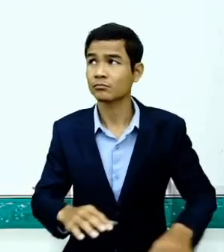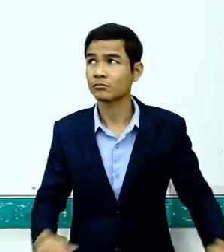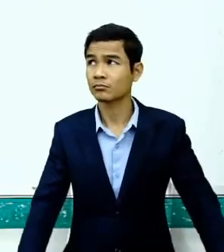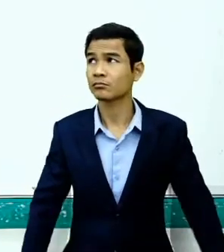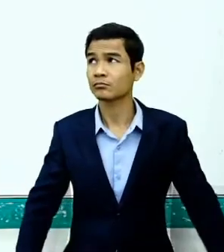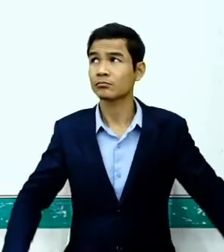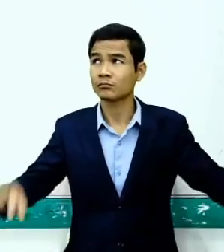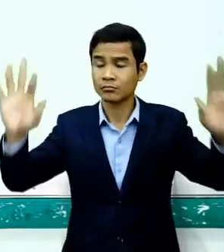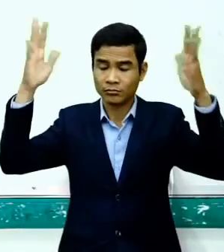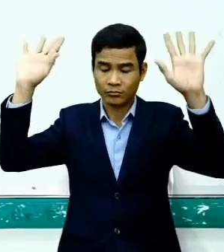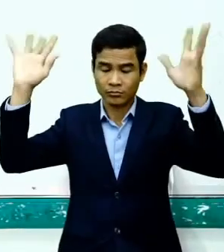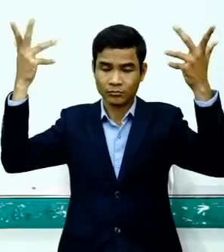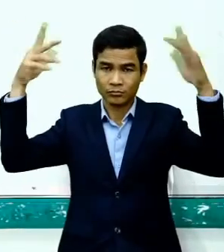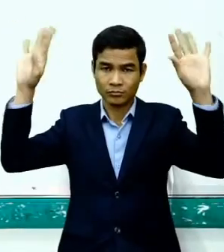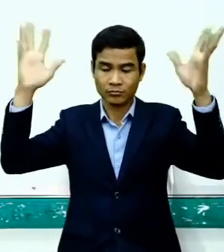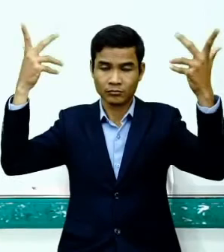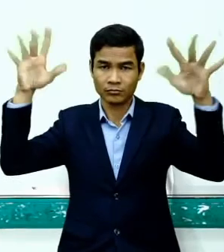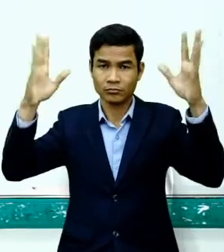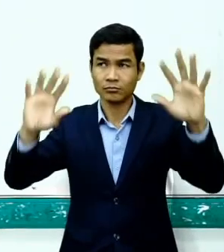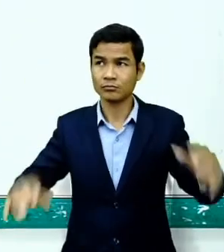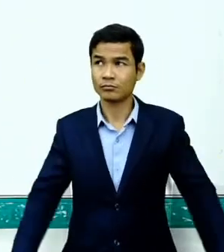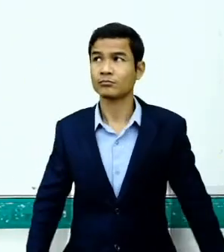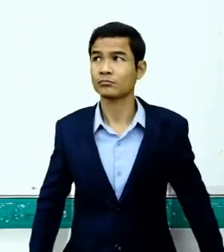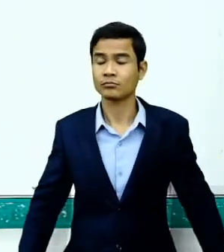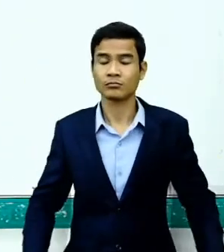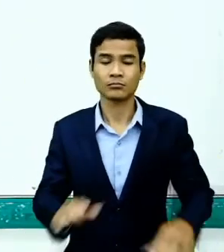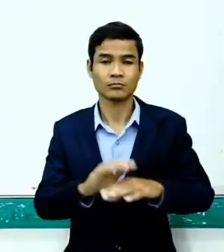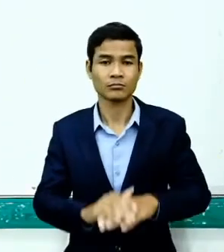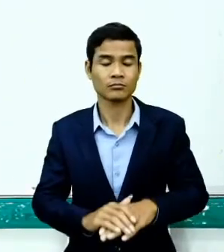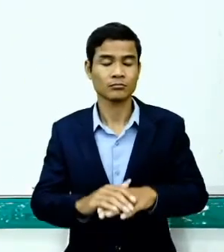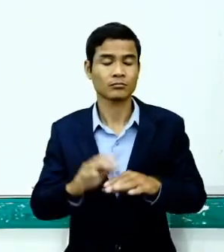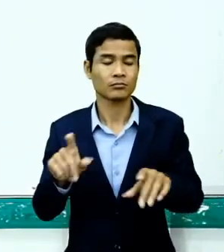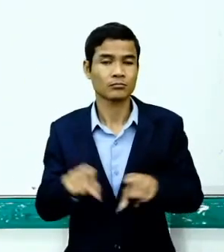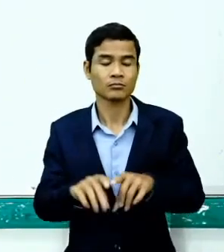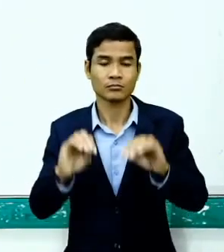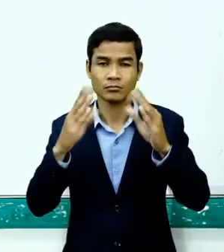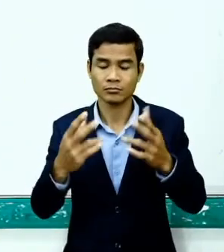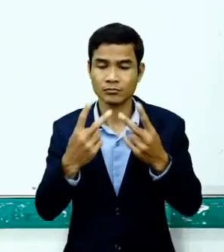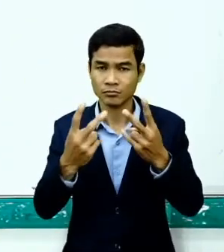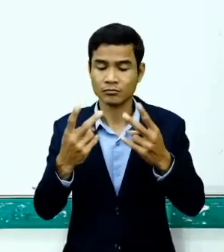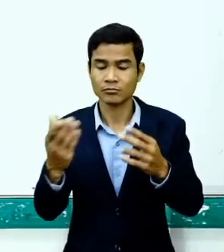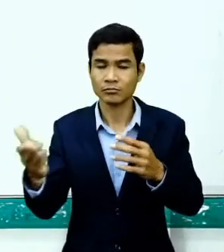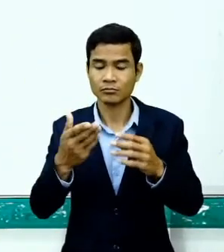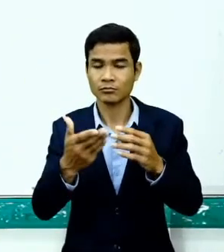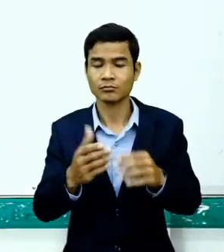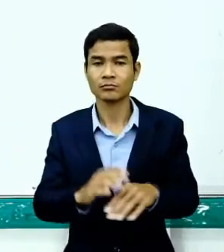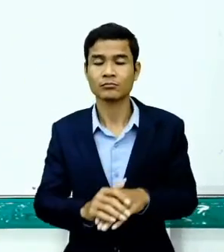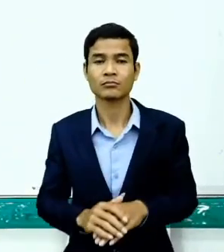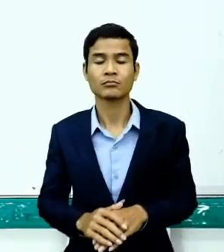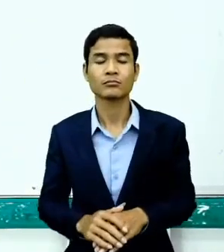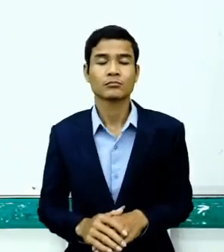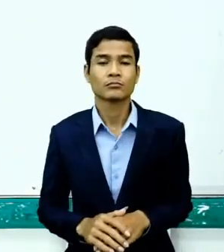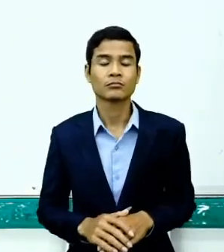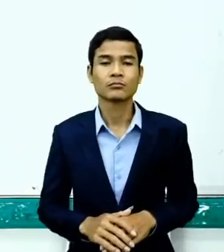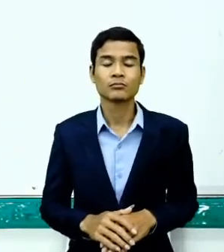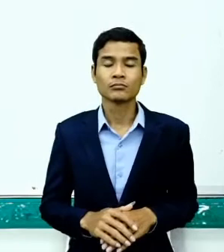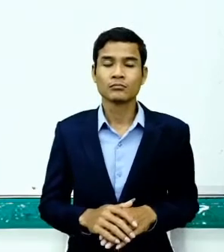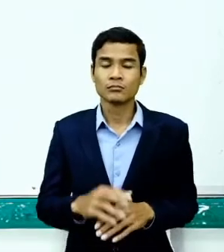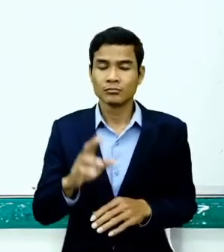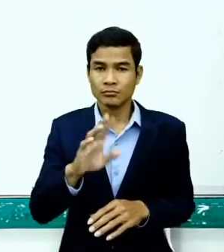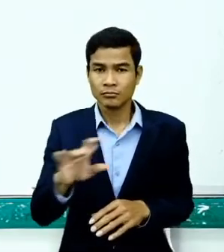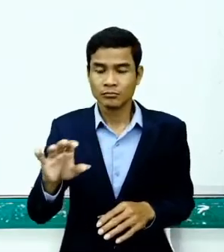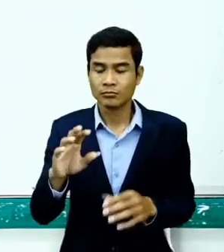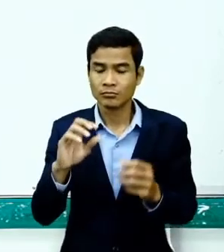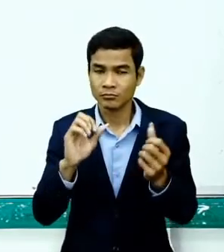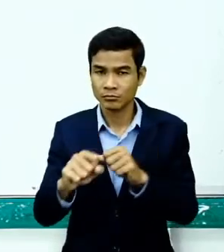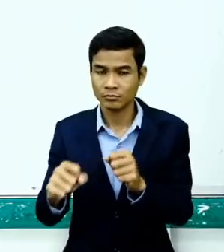កូនរលាស់សិនទៅហើយកូនដាក់ដៃលើតបឲ្យត្រង់ដូចអ្នកគ្រូហើយកូនមើលមកអ្នកគ្រូសិនអ្នកគ្រូនឹងយកអក្សរចល័តចាដើម្បីឲ្យកូន